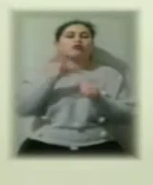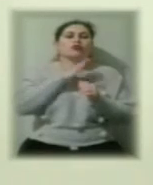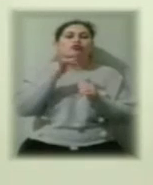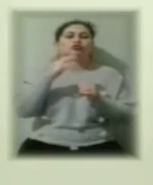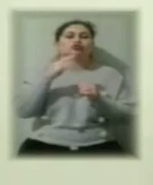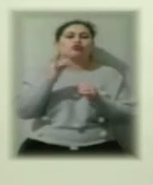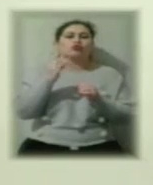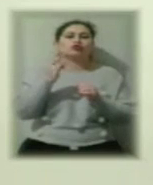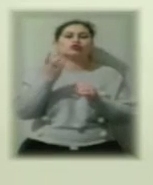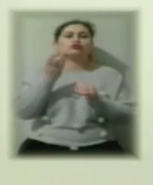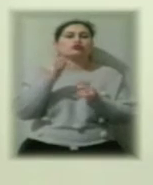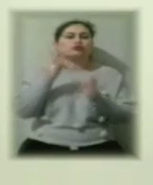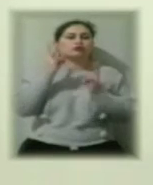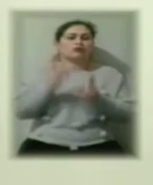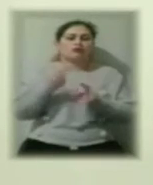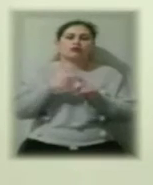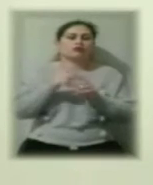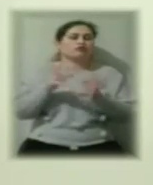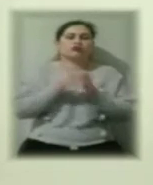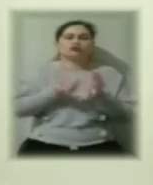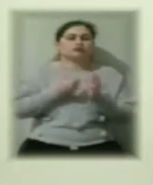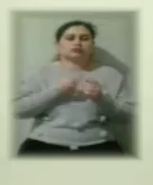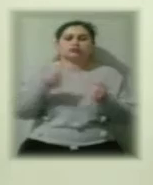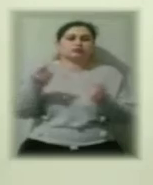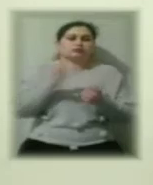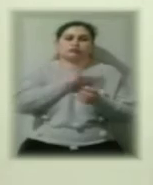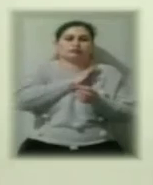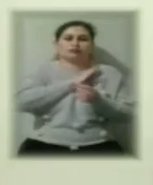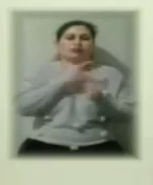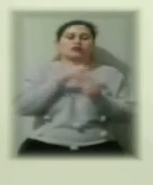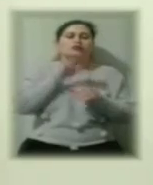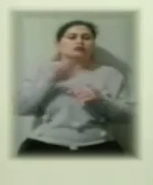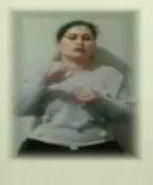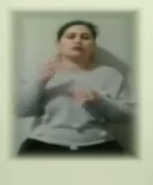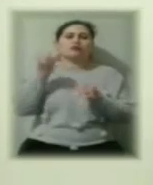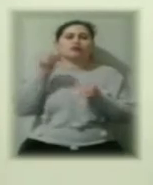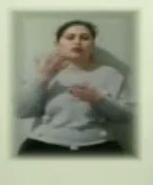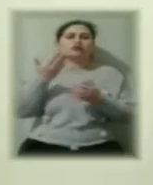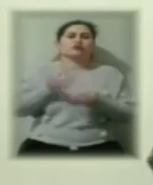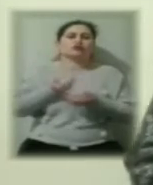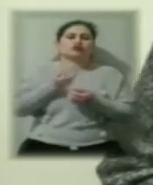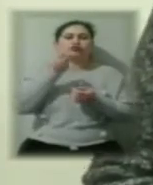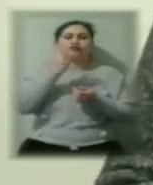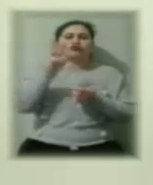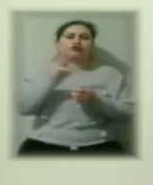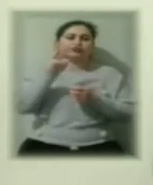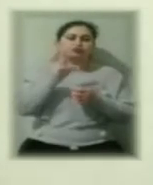вони дійсно були несумісні з життям, і дитина тримала, прожила ще 3 години